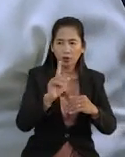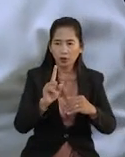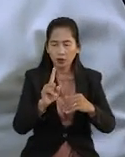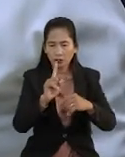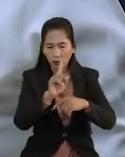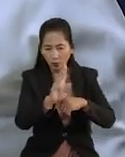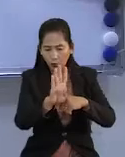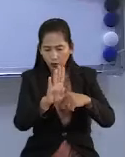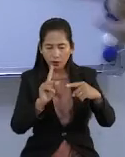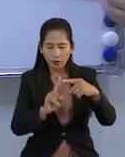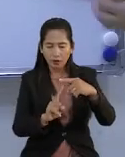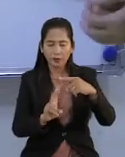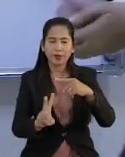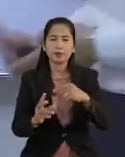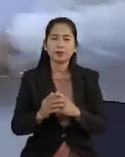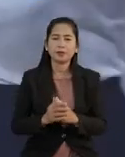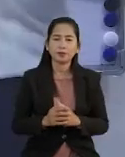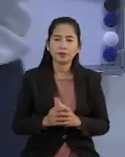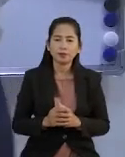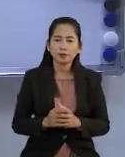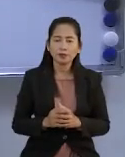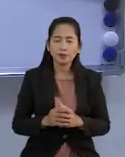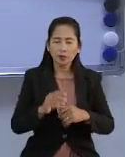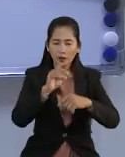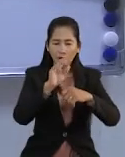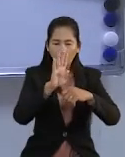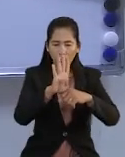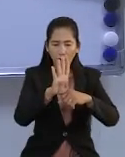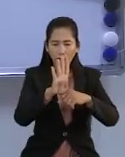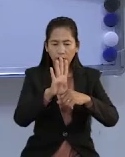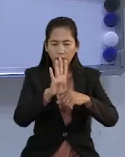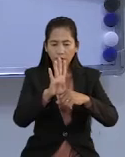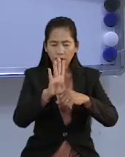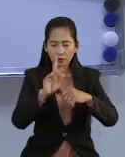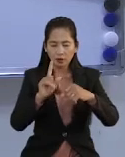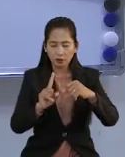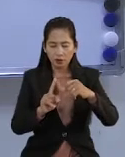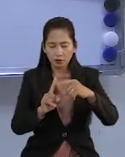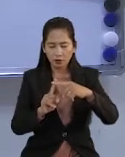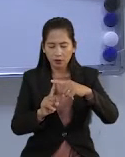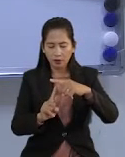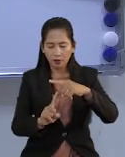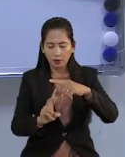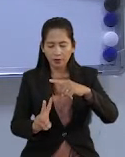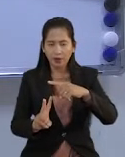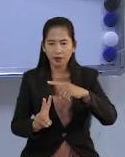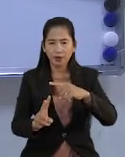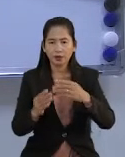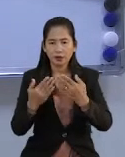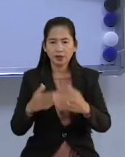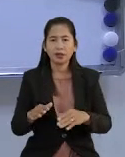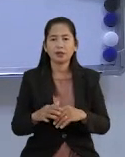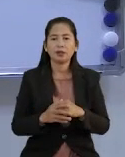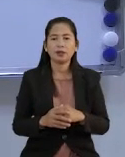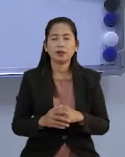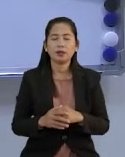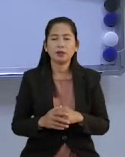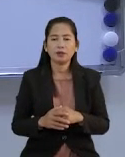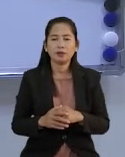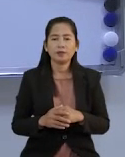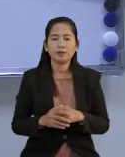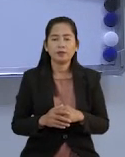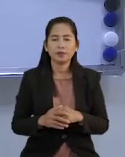đọc phì. Đó. Chẳng buôn phía đọc phì. Kể ở dân phơ bảo màn vị thi chạy. Mạnh xong xay đã chạy cho tên